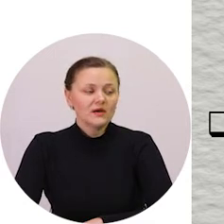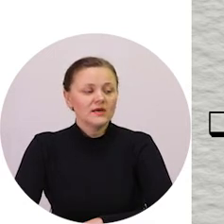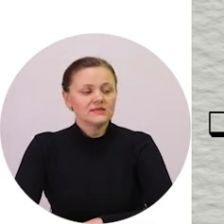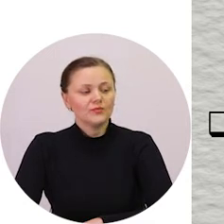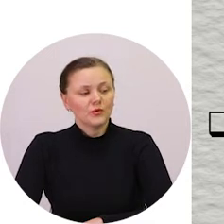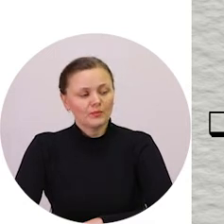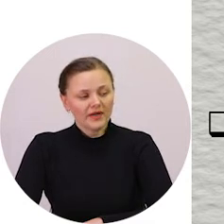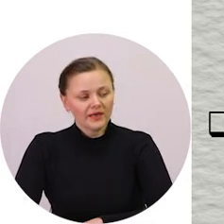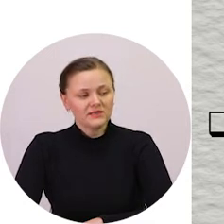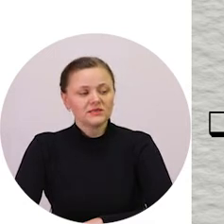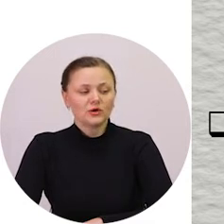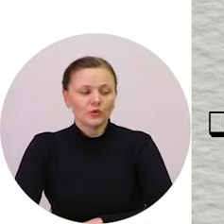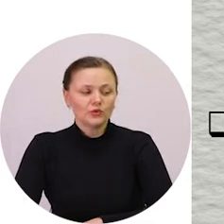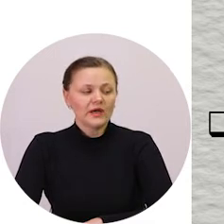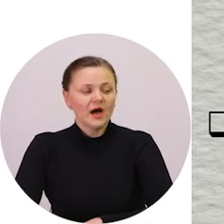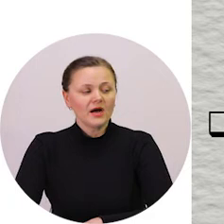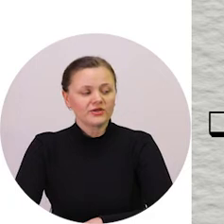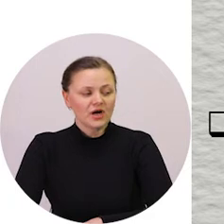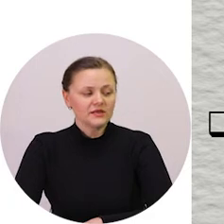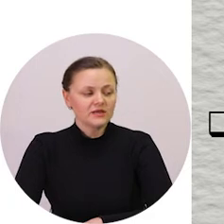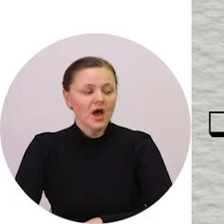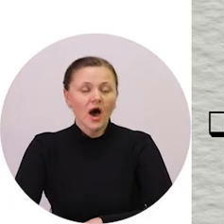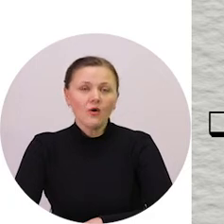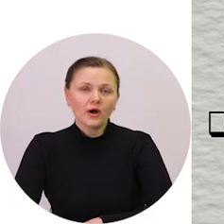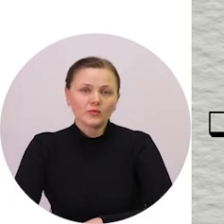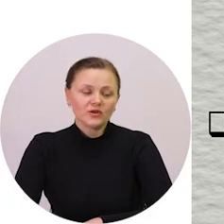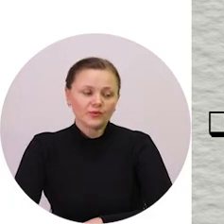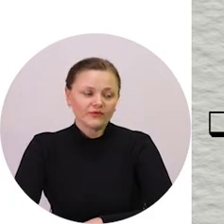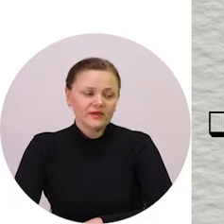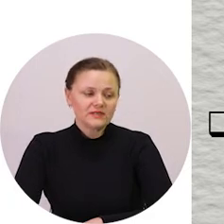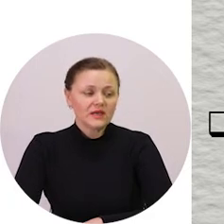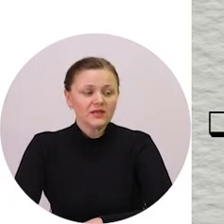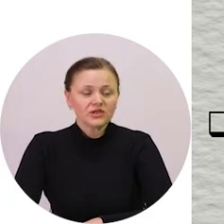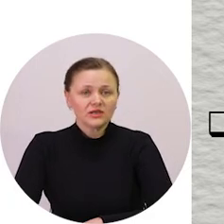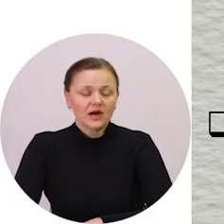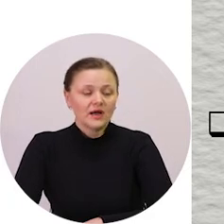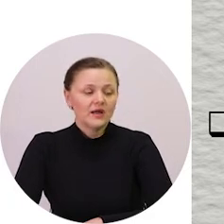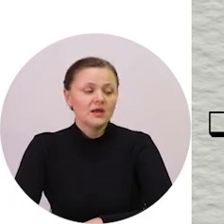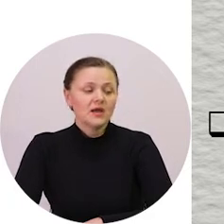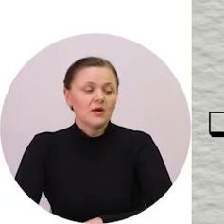copii, sunt părinți, rude, angajați, au o anumită profesie, etc.